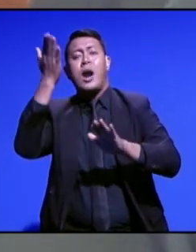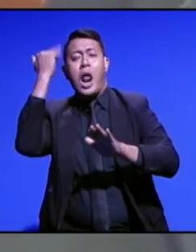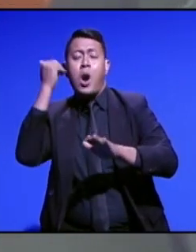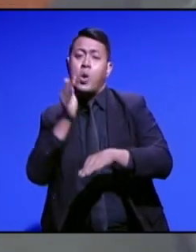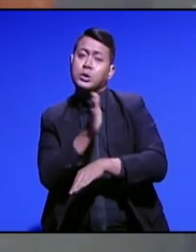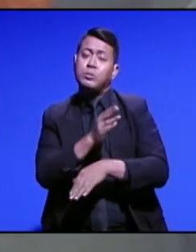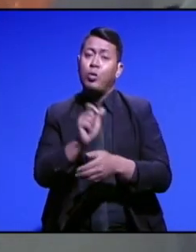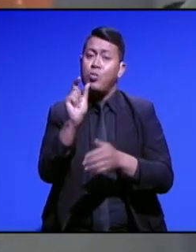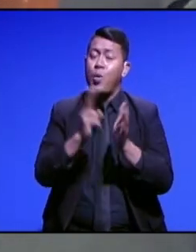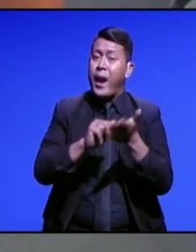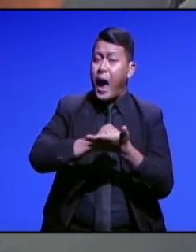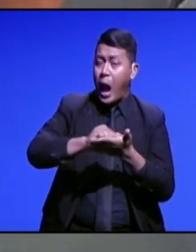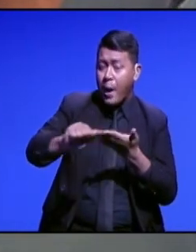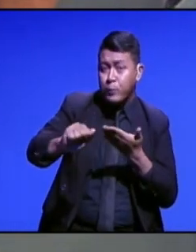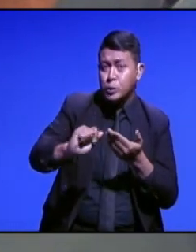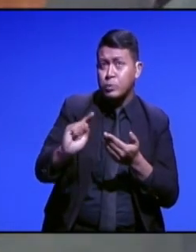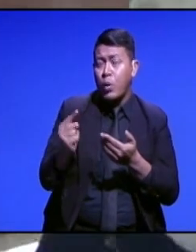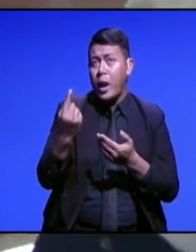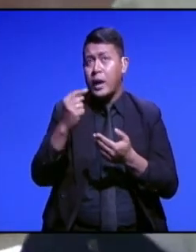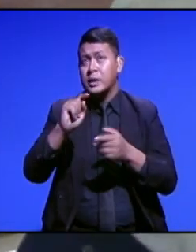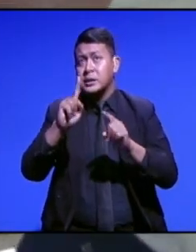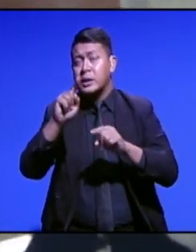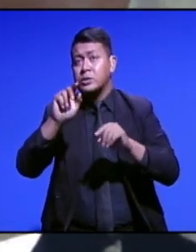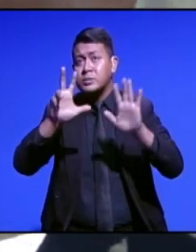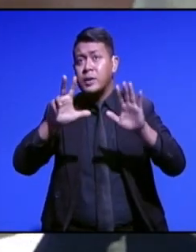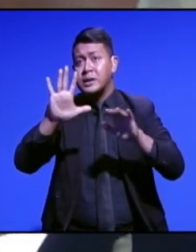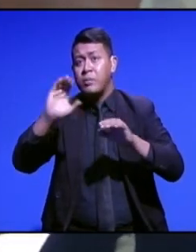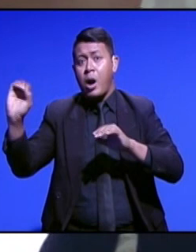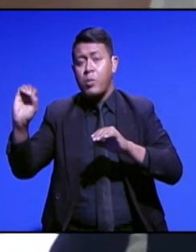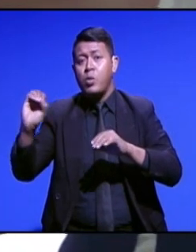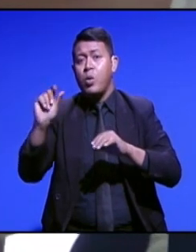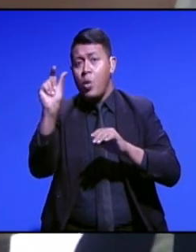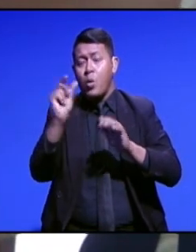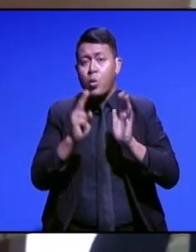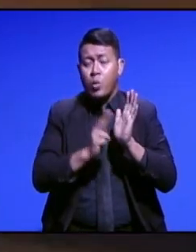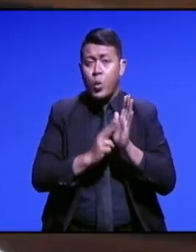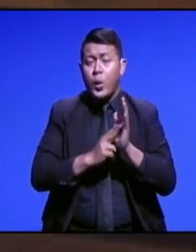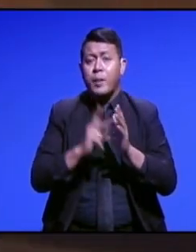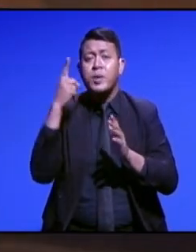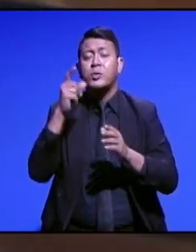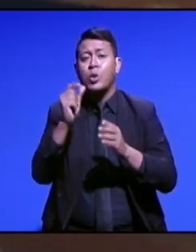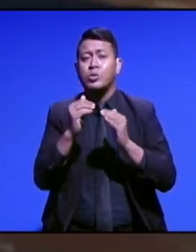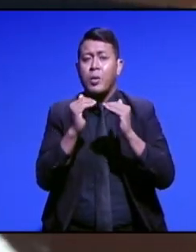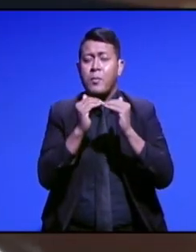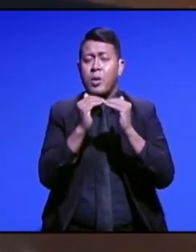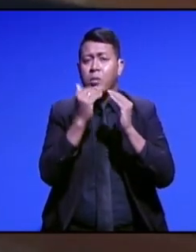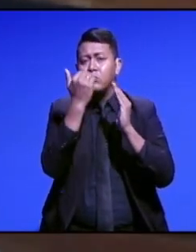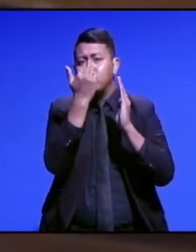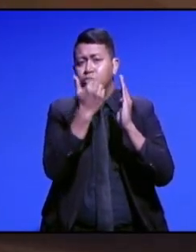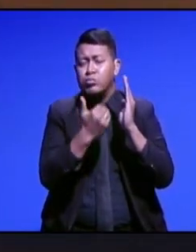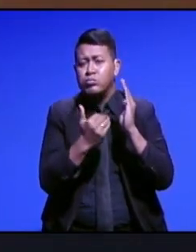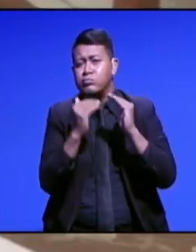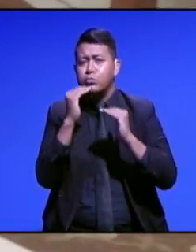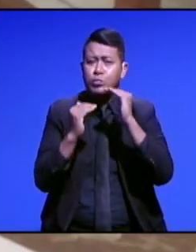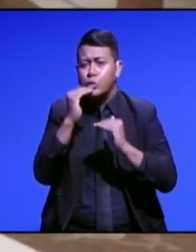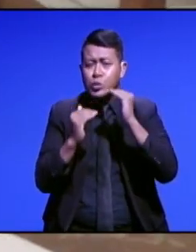UN dihapuskan, sejak diadakan pertama kali tahun 1950 silam, UN digelar pemerintah untuk mengukur kualitas pendidikan di sebuah